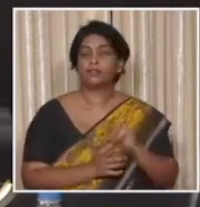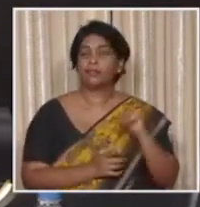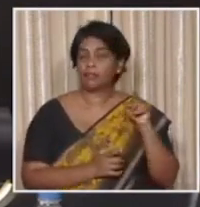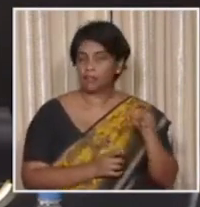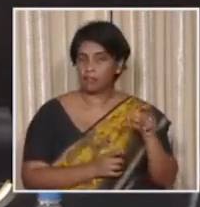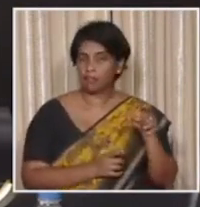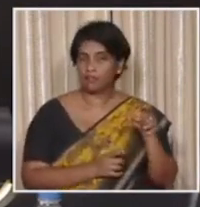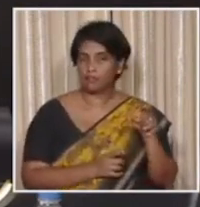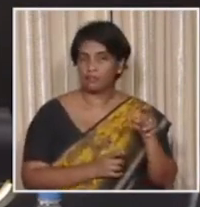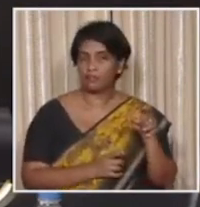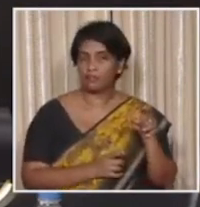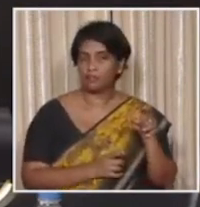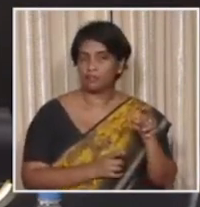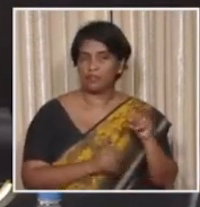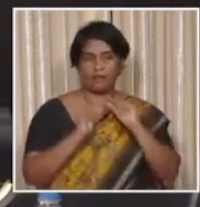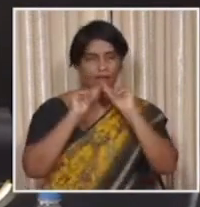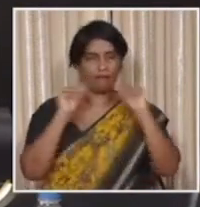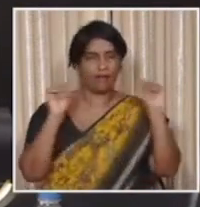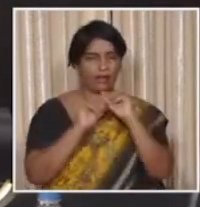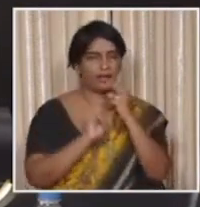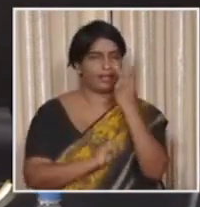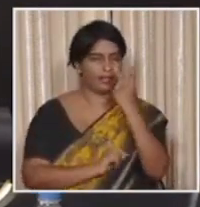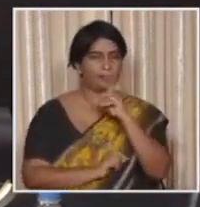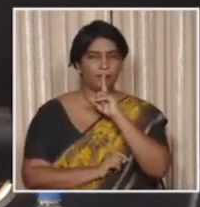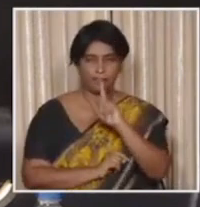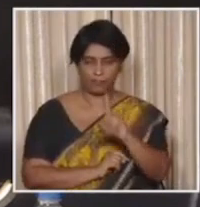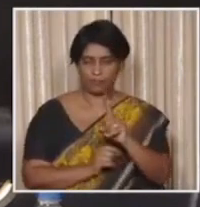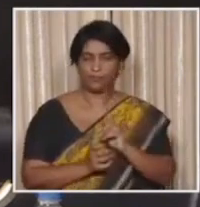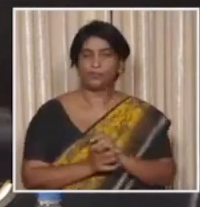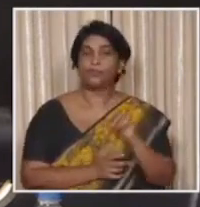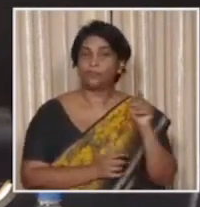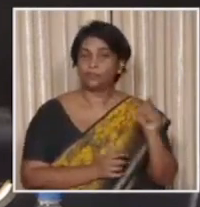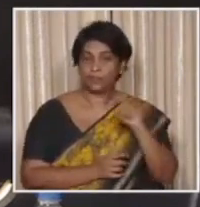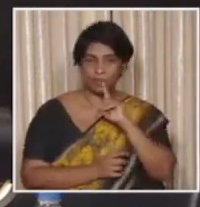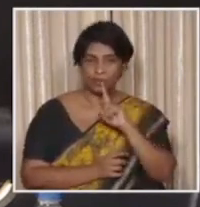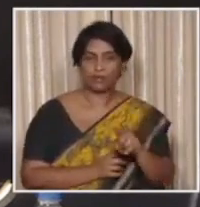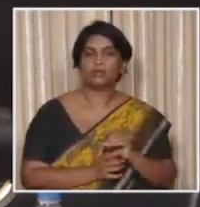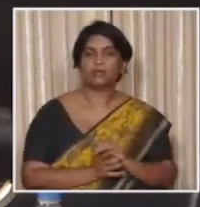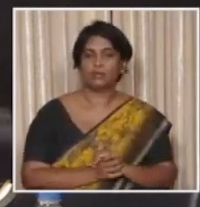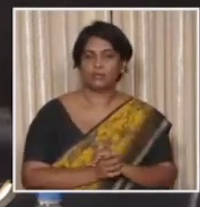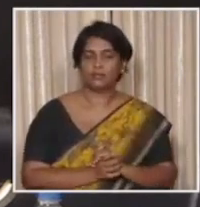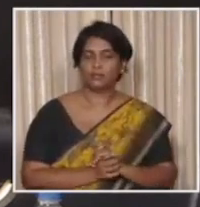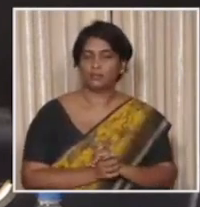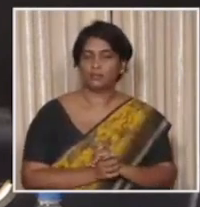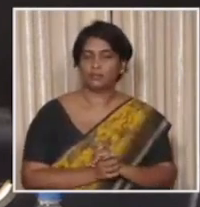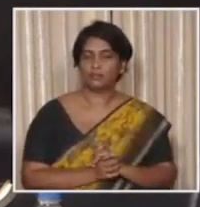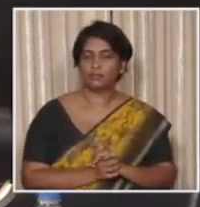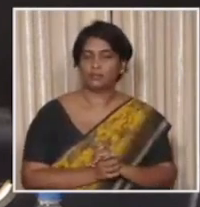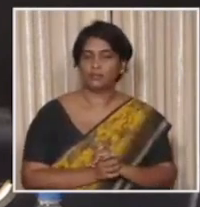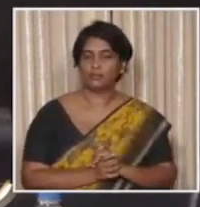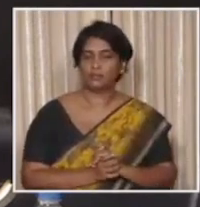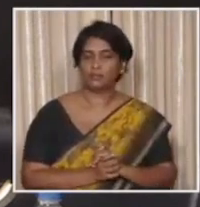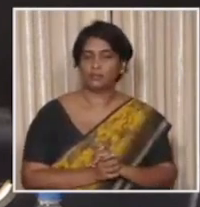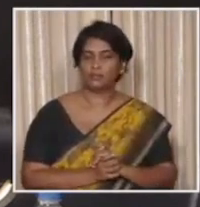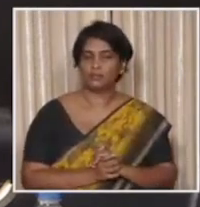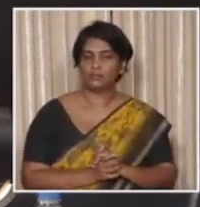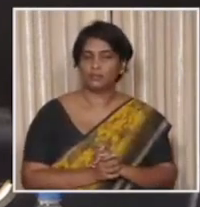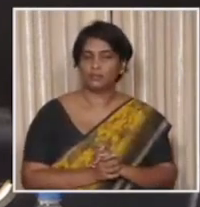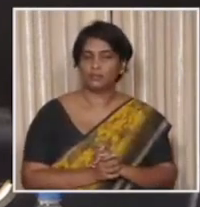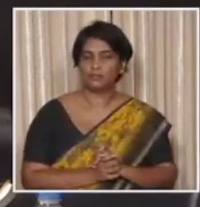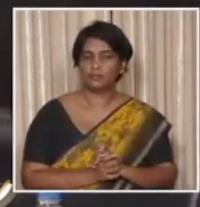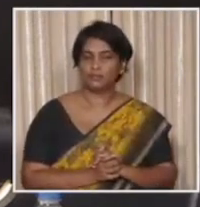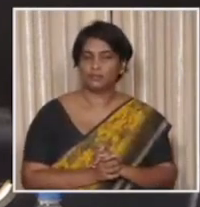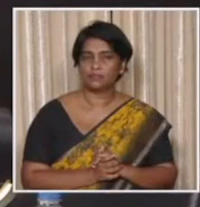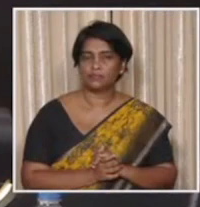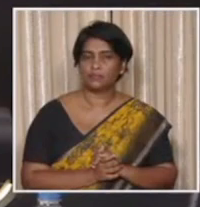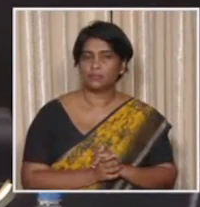මම වාක්‍ය දෙකක් කියවන්න කැමති. මේකේ තියෙනවා Dear Mrs. Georgieva, we also commit to